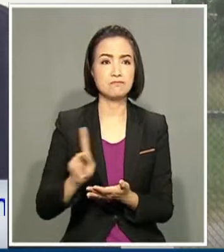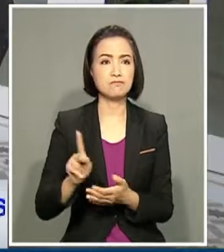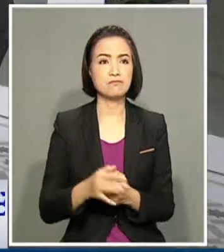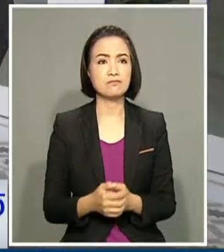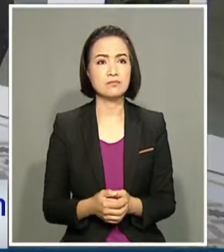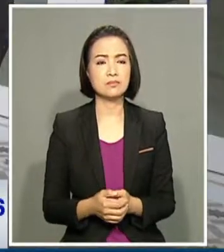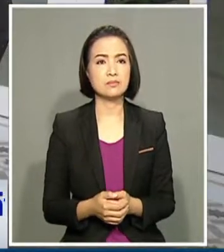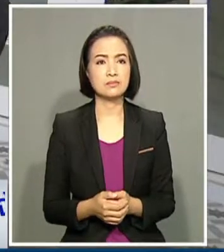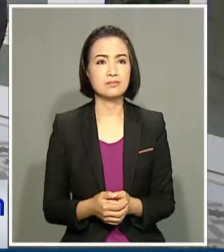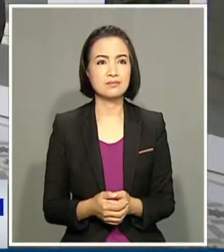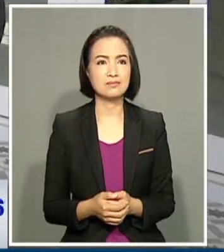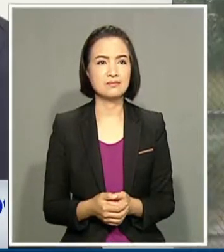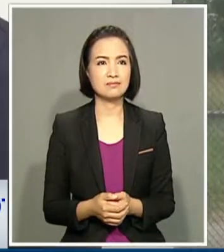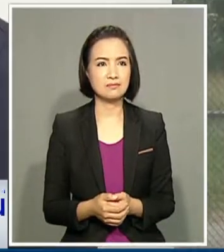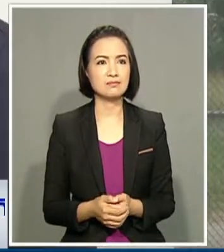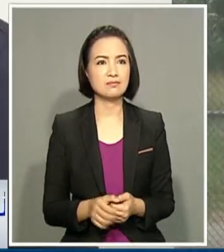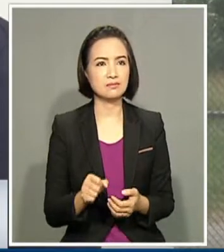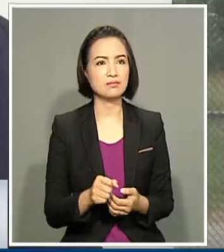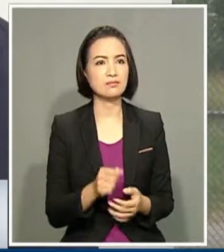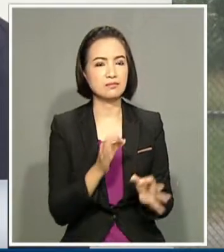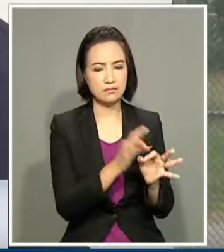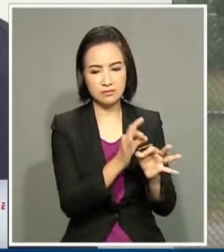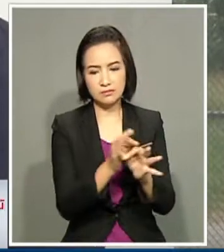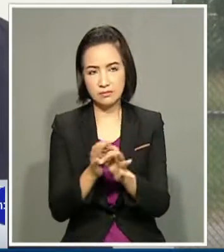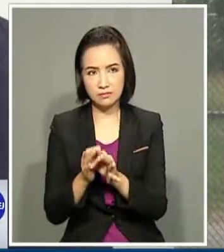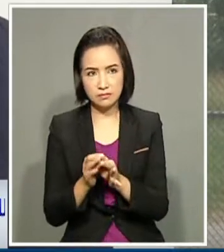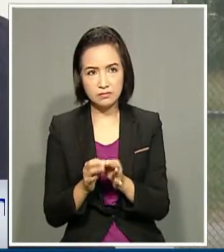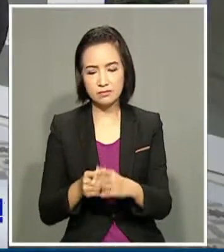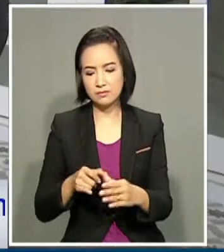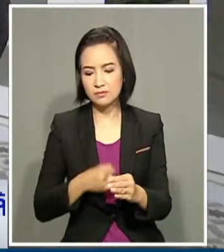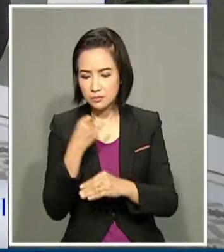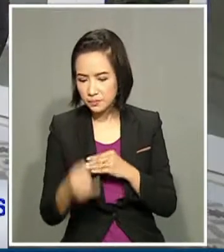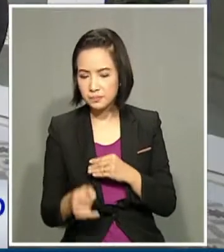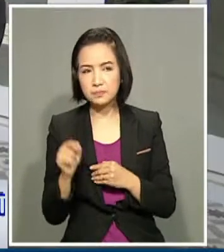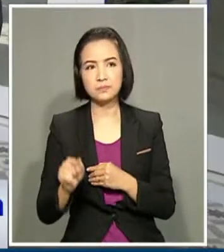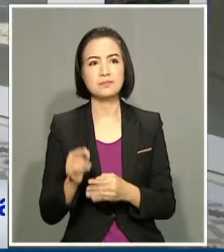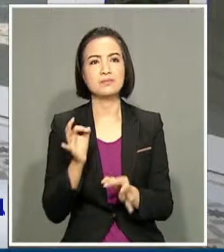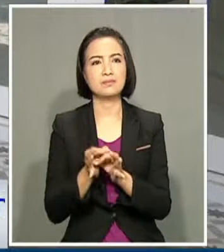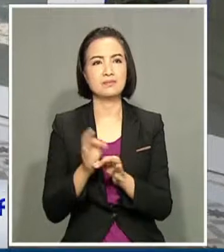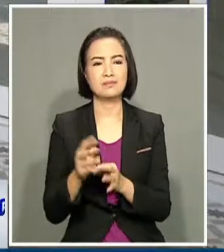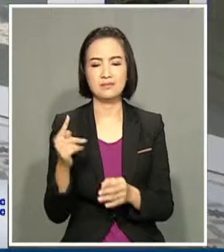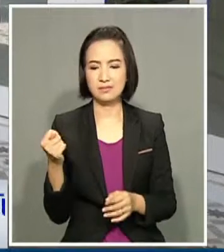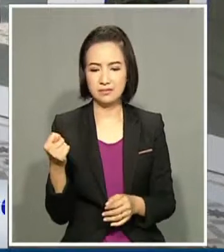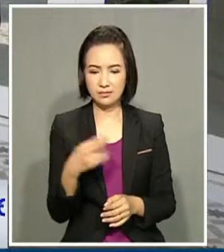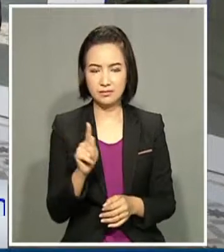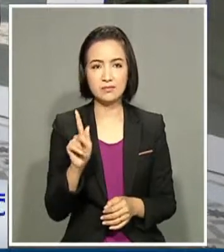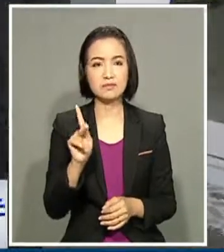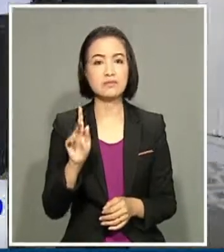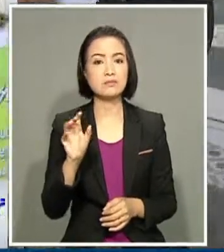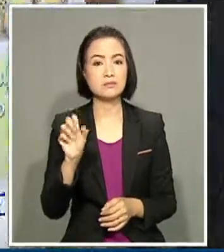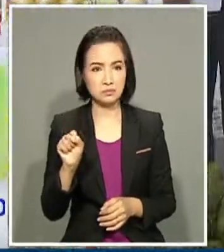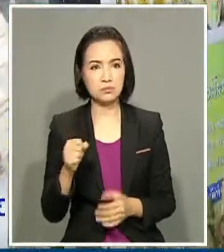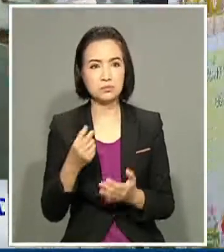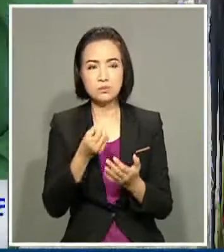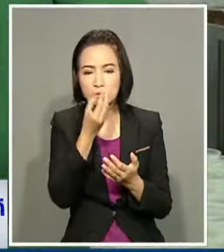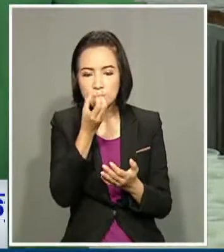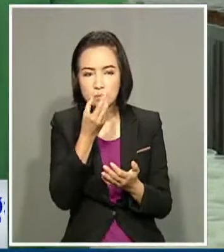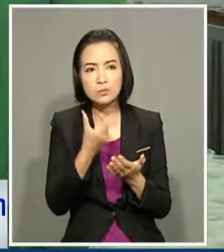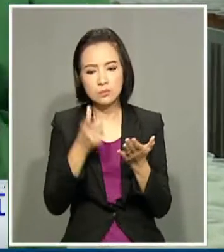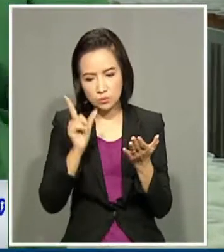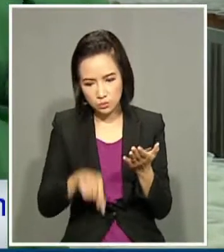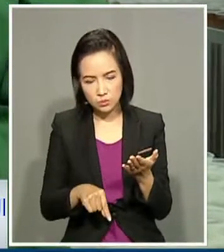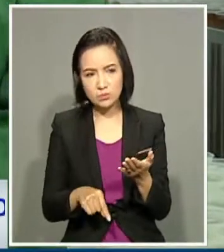ไหนฮะ ตอนแรกก็หลายๆสถาบันนะครับพูดง่ายๆอะไรไหมแต่มาจบที่ธกส.ครับดอกเบี้ยถูกแล้วก็ฉับไวครับ ก็ถูก